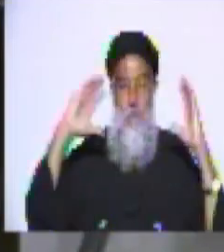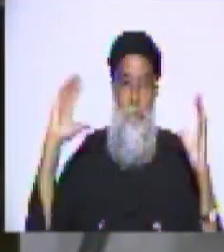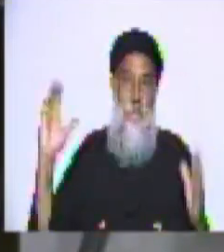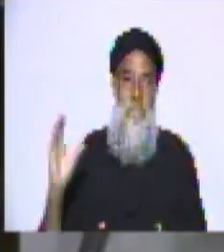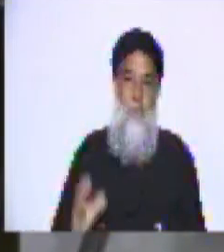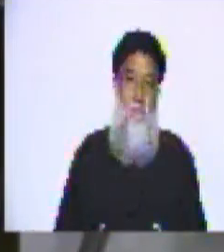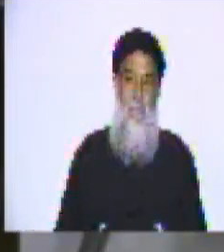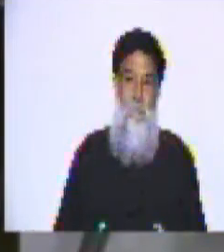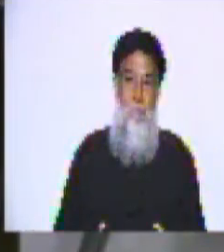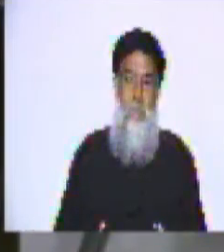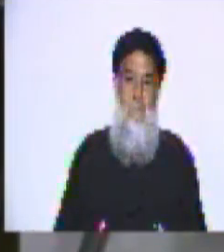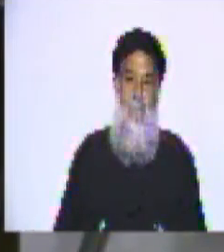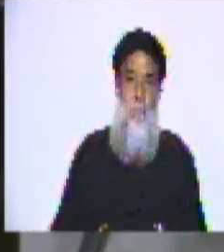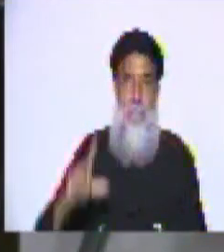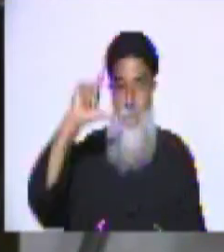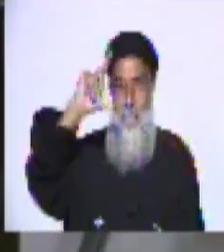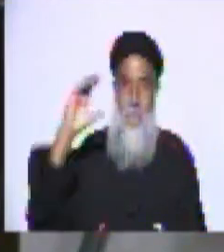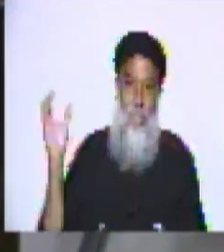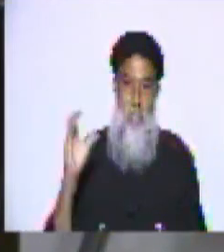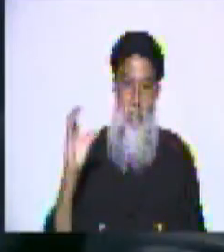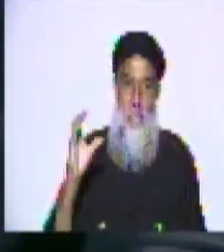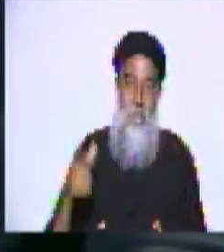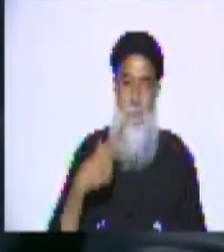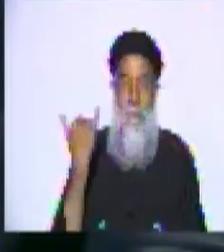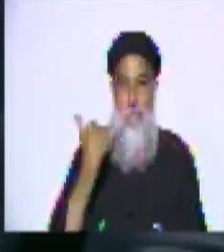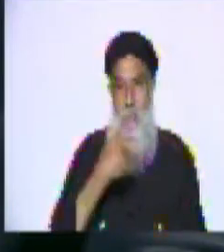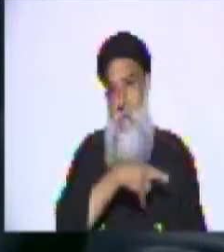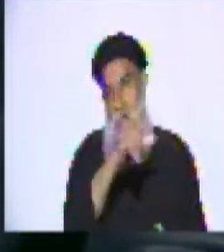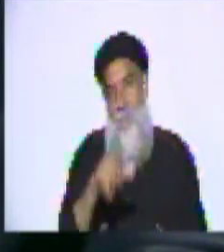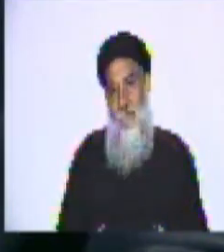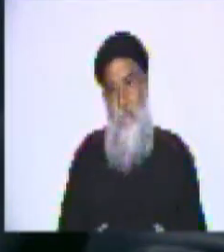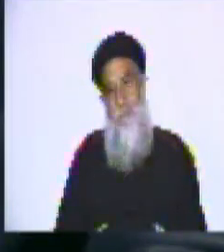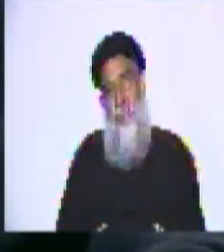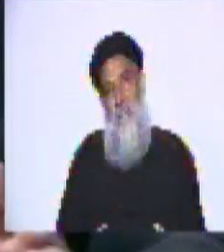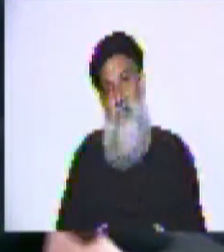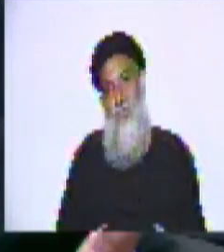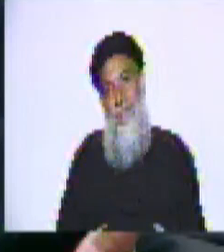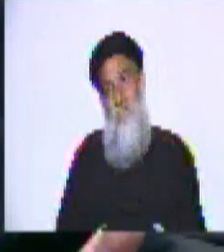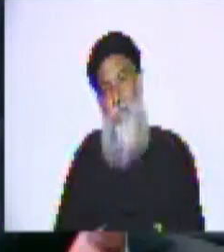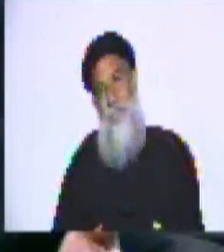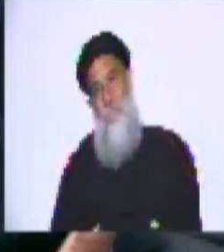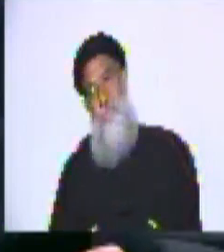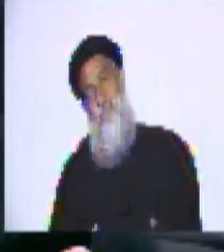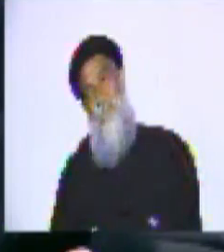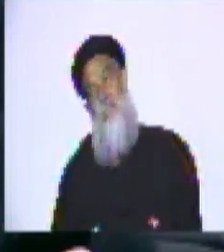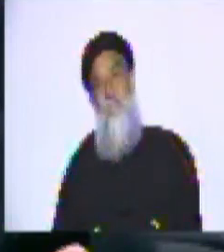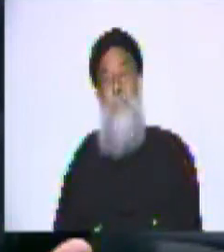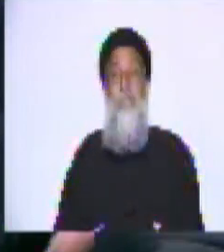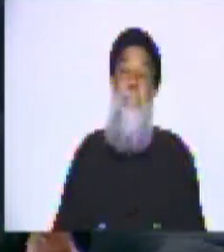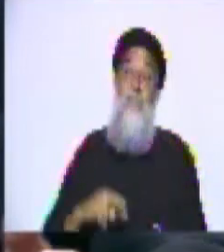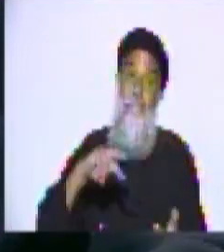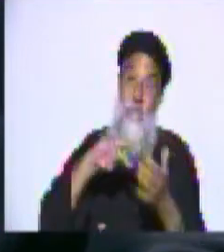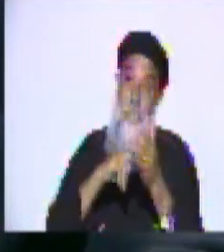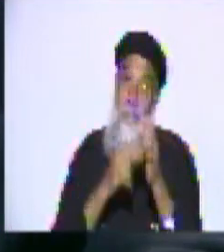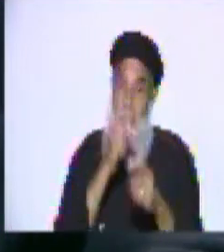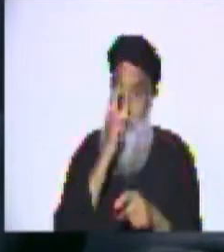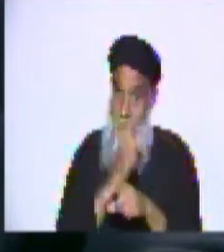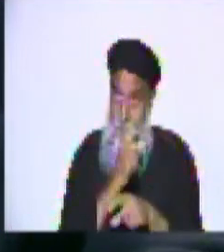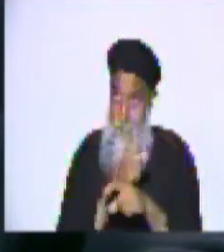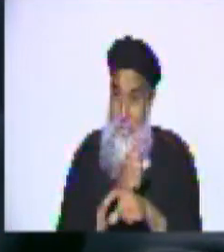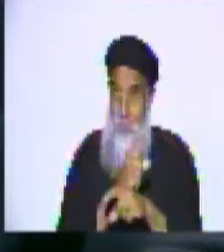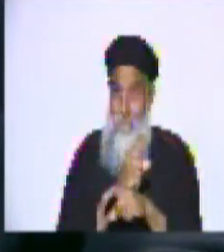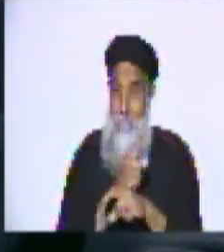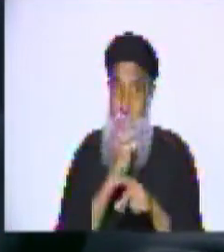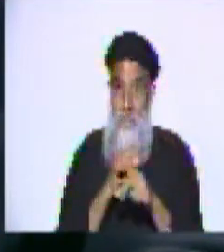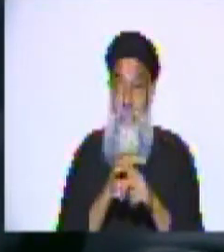بيهتم بكده يعني. طبعا شيء عظيم طبعا. فوضح بقى ان في سفر اعمال الرسل الحاجة للصوم